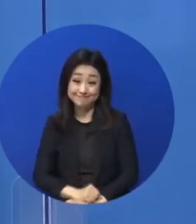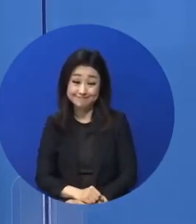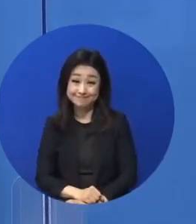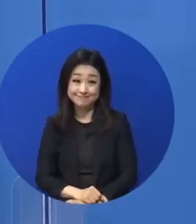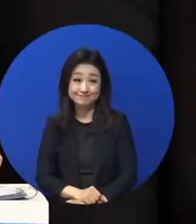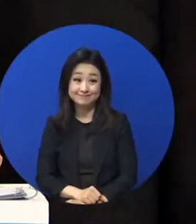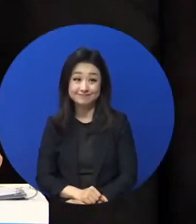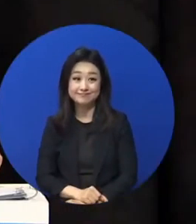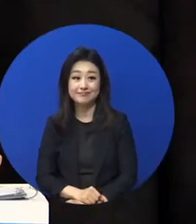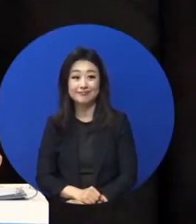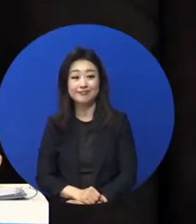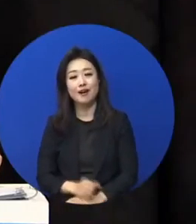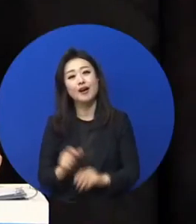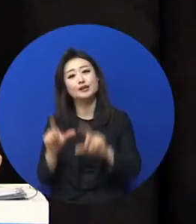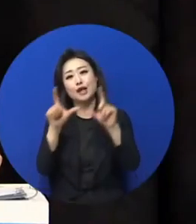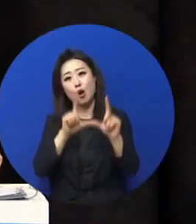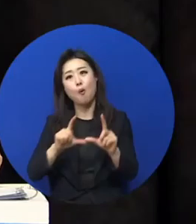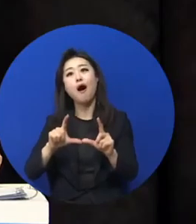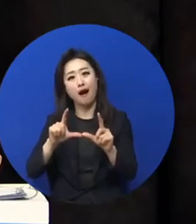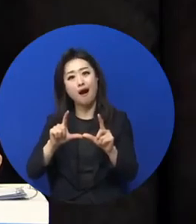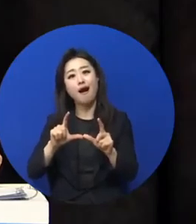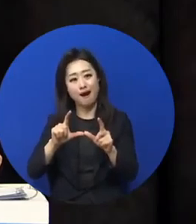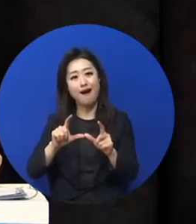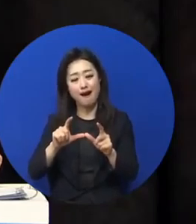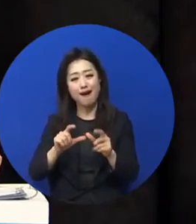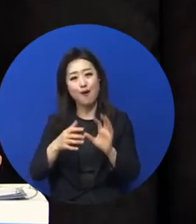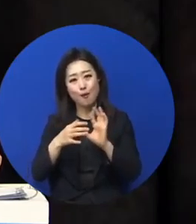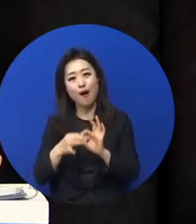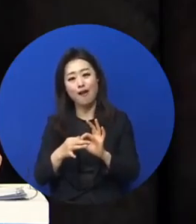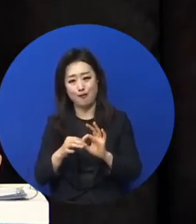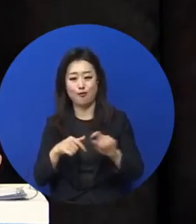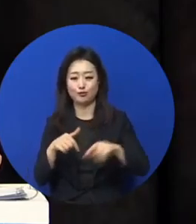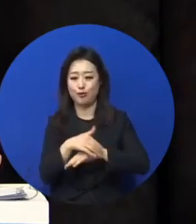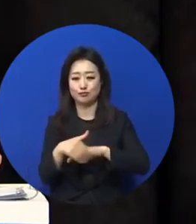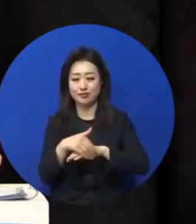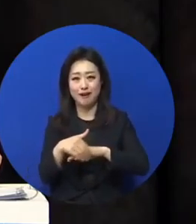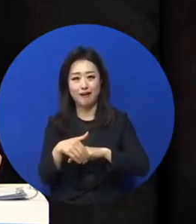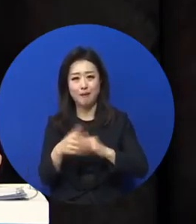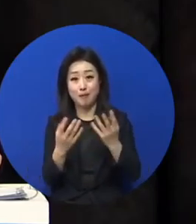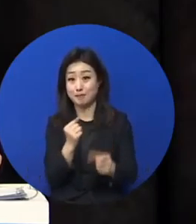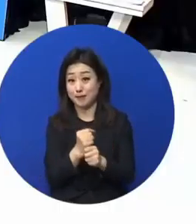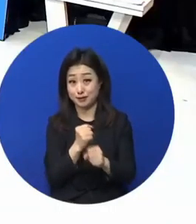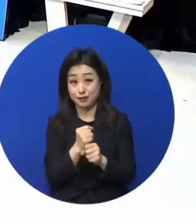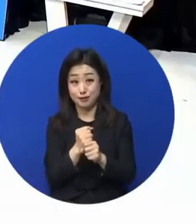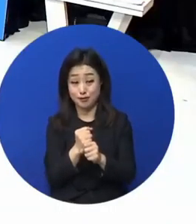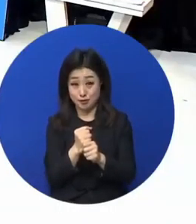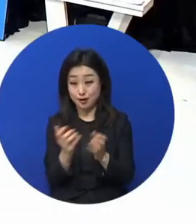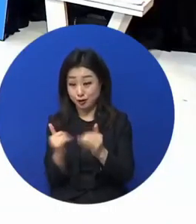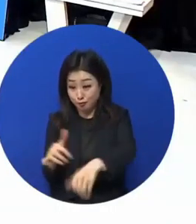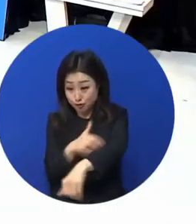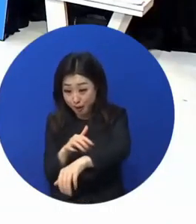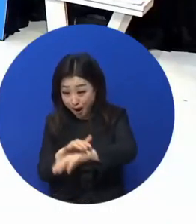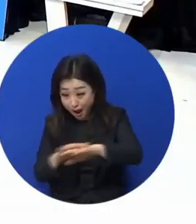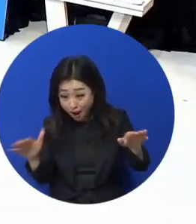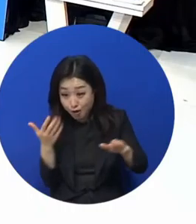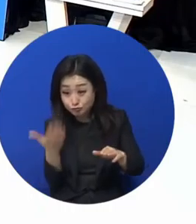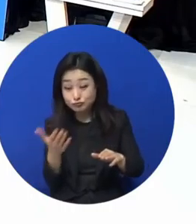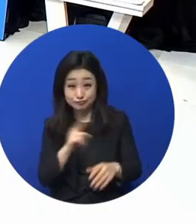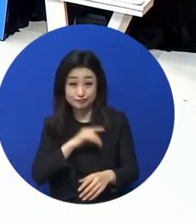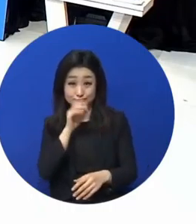생각합니다. 그럼 요즘 이제 정치하면 이제 생활정치라는데 사실은 이 행정의 가장 중요한 것이 주민들에게 밀착형 생활행정이라고 하시는데 이